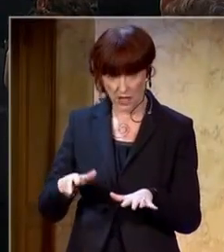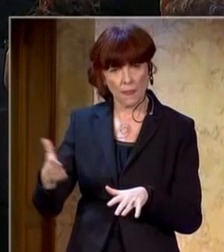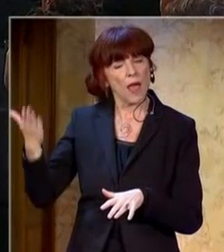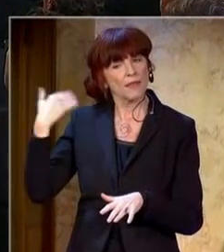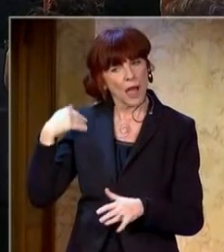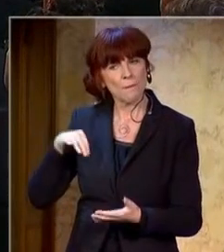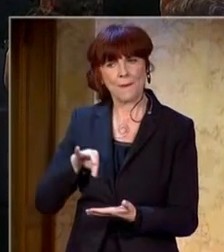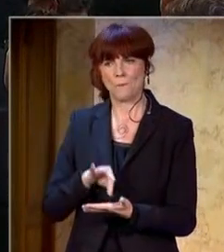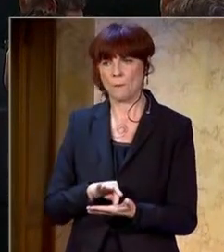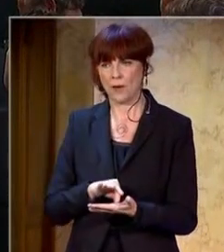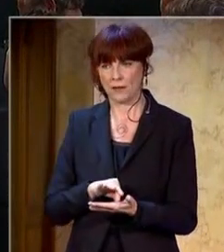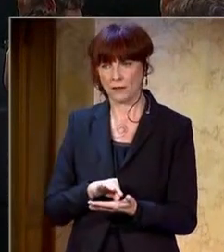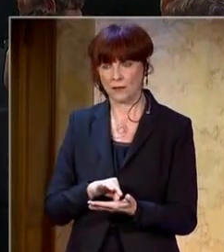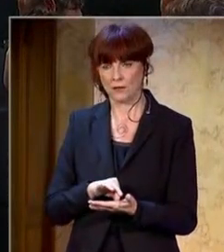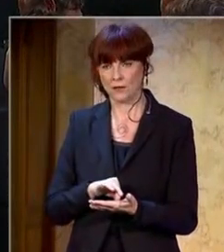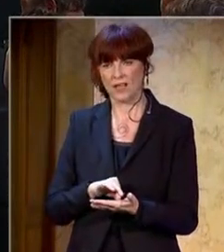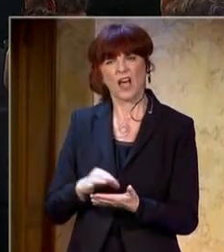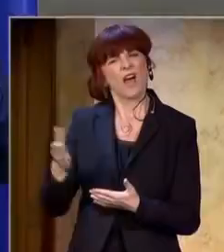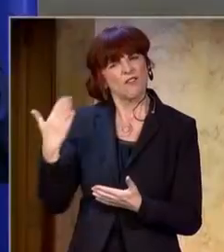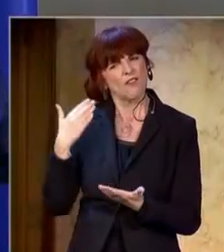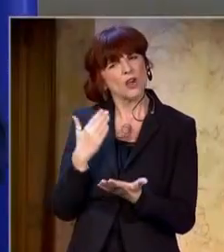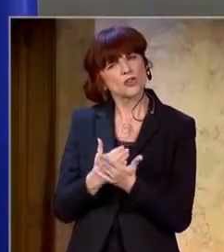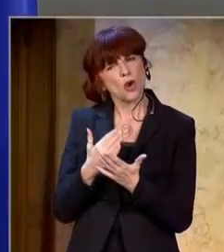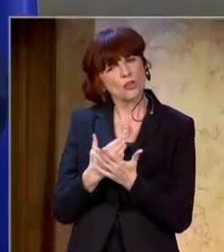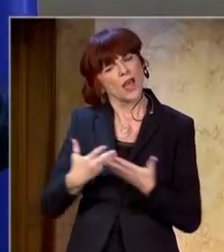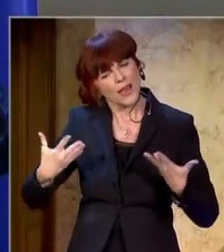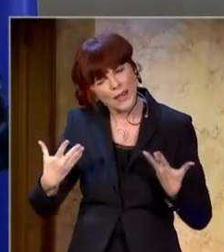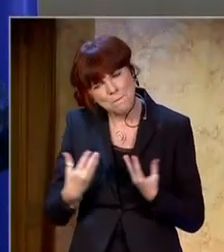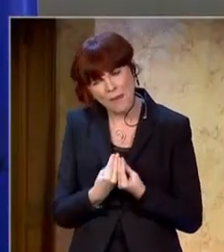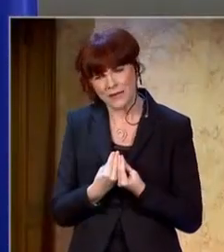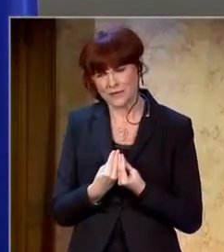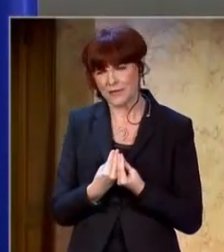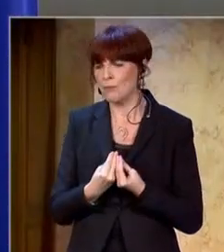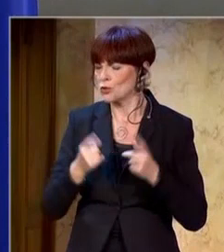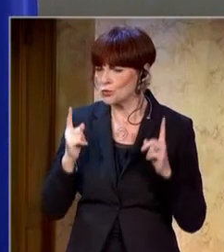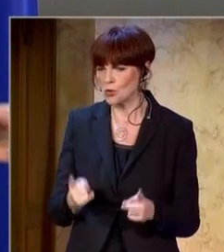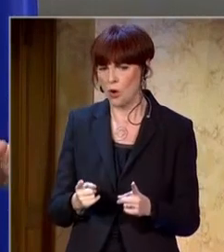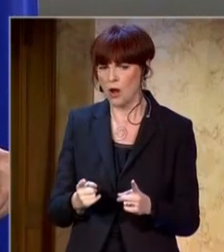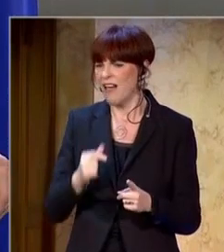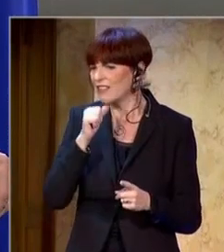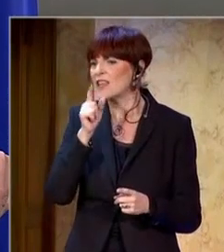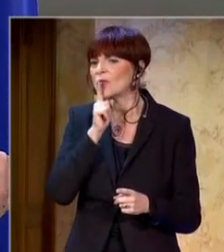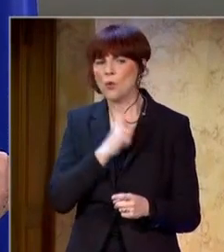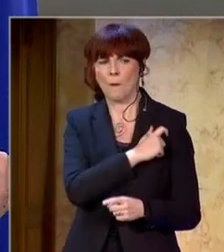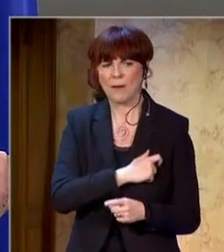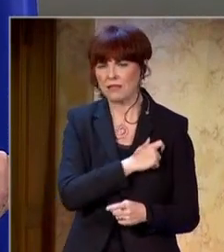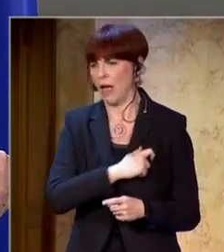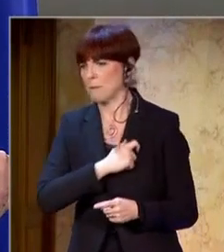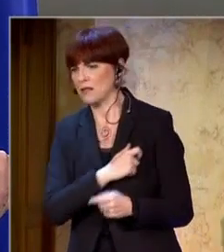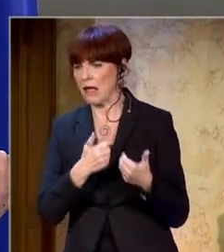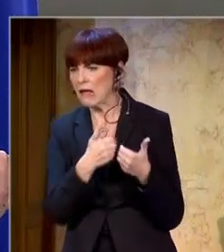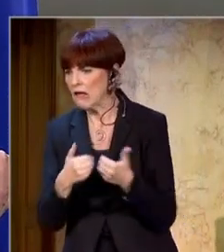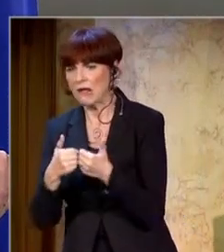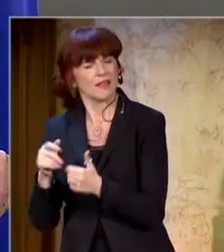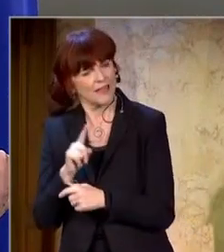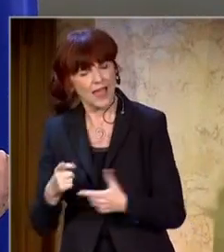galt schon sozusagen ein gemeinsamer Wille über das Lagerdenken, über das Parteidenken hinaus als